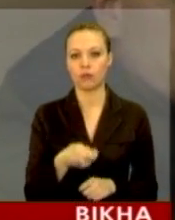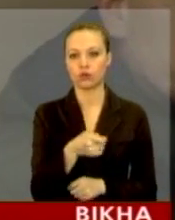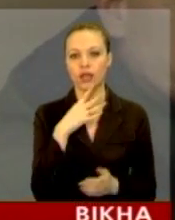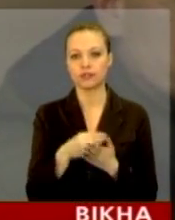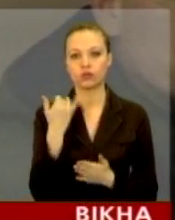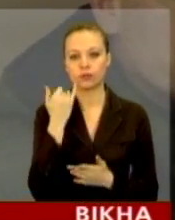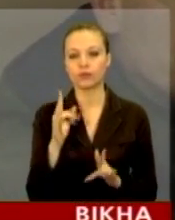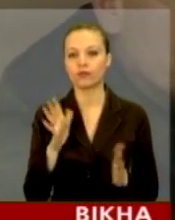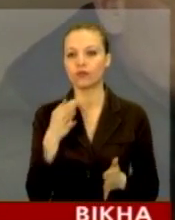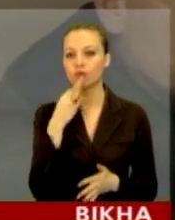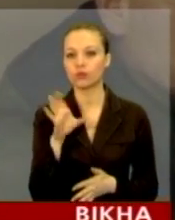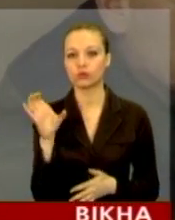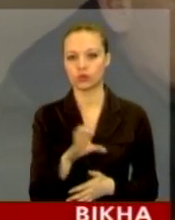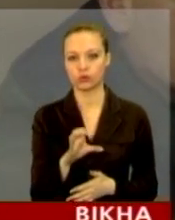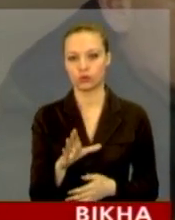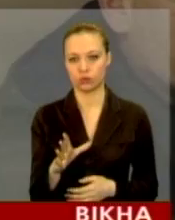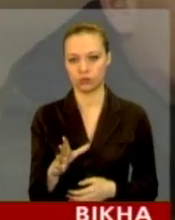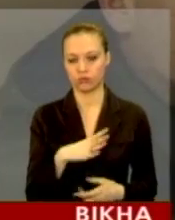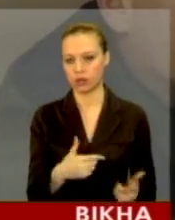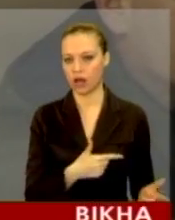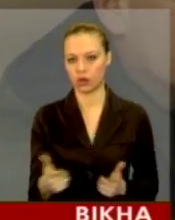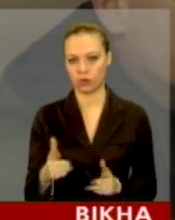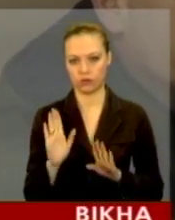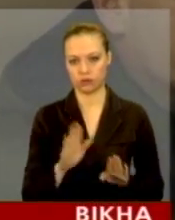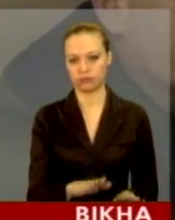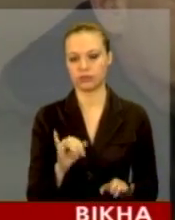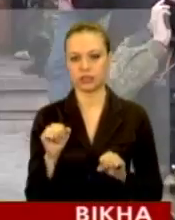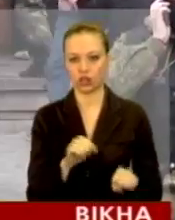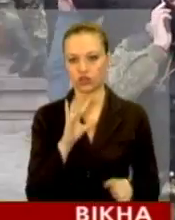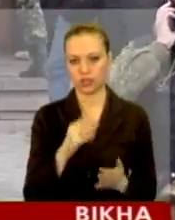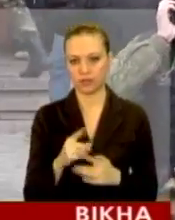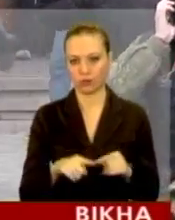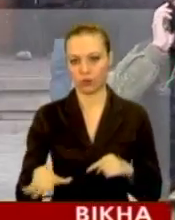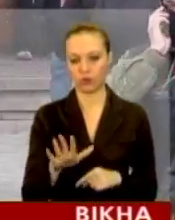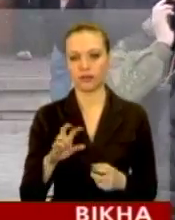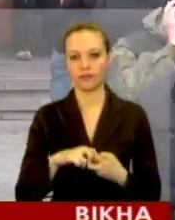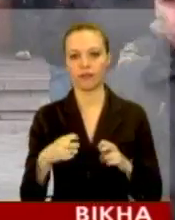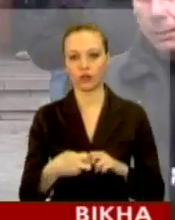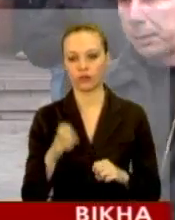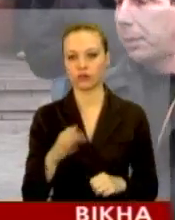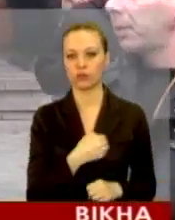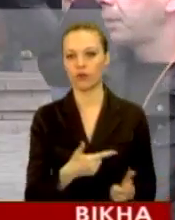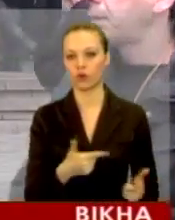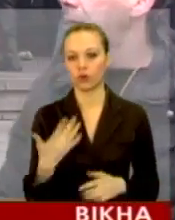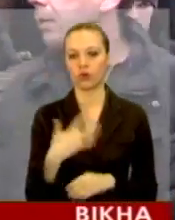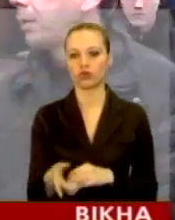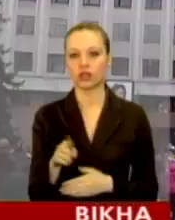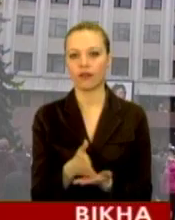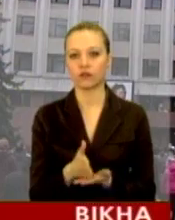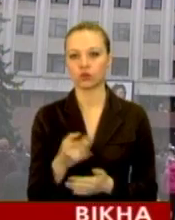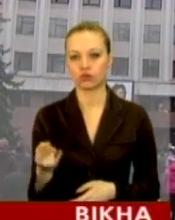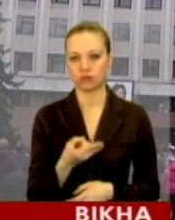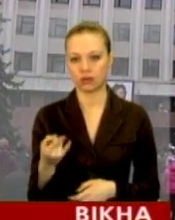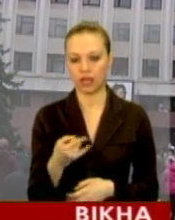телефоны, чтобы в любую секунду быть готовності прибити і захистити свою родину. В Івано-Франківську в бойовій готовності вже навіть служби